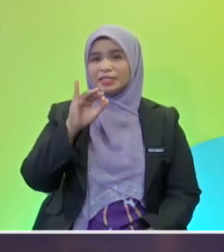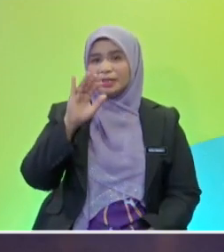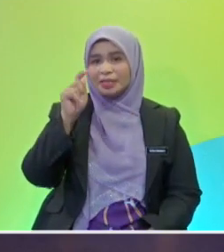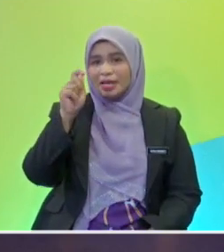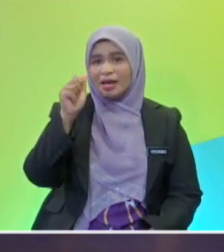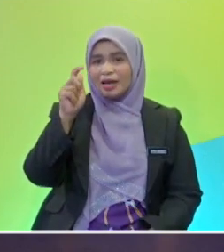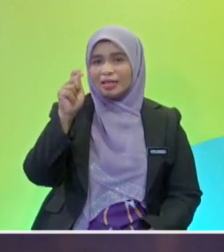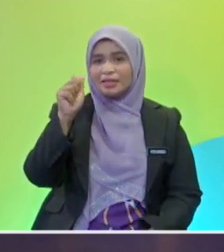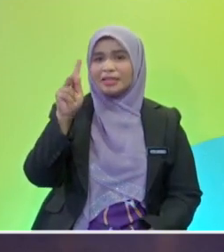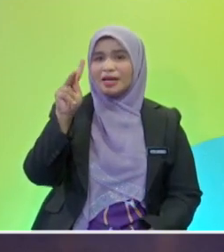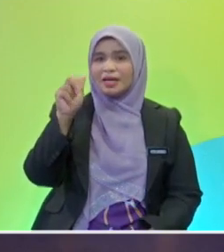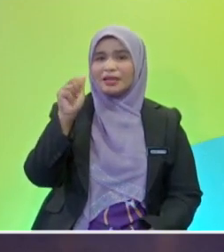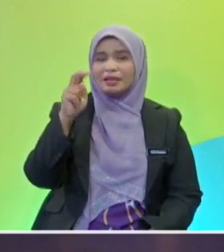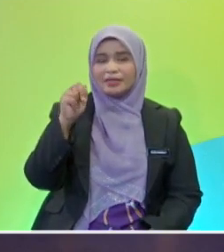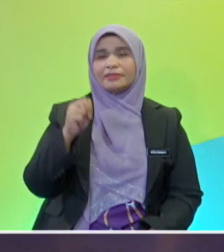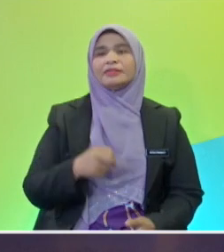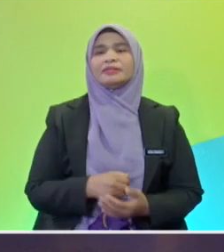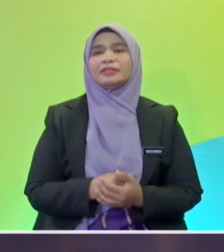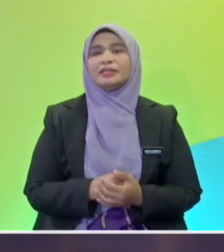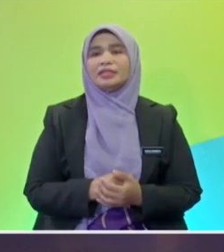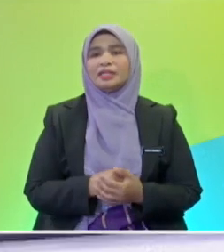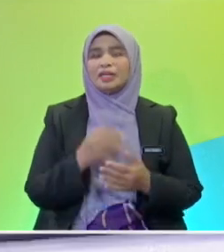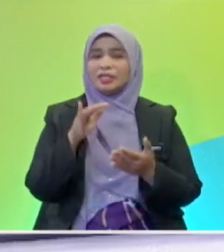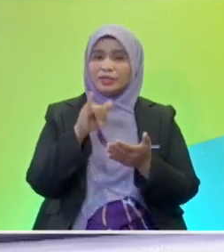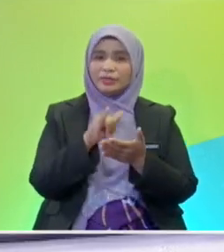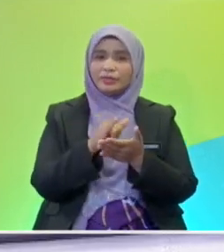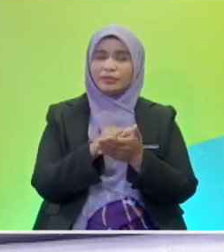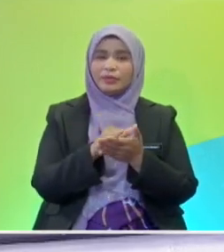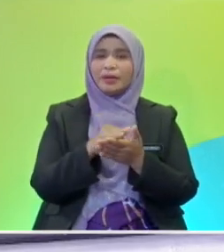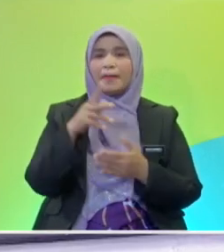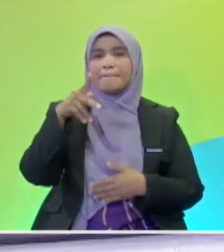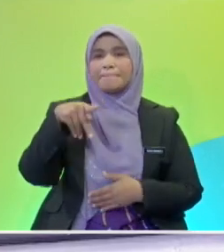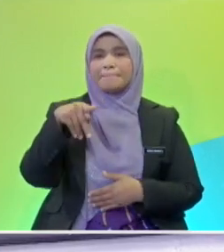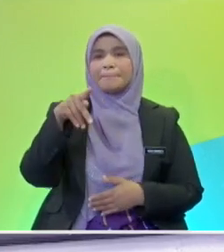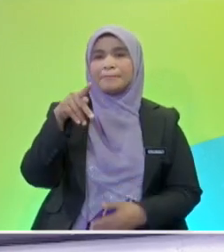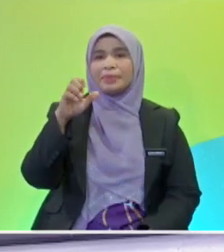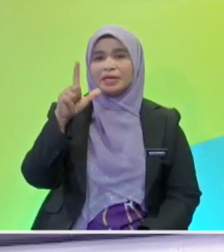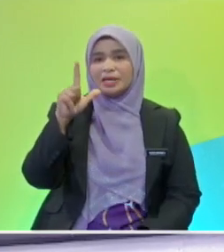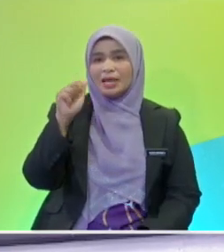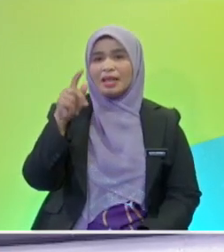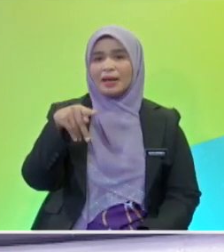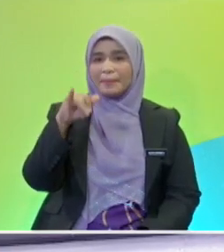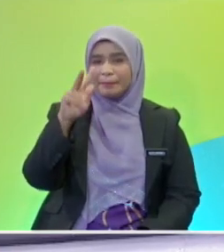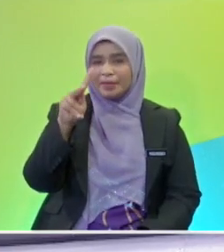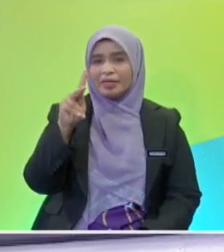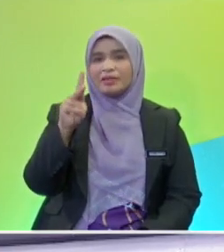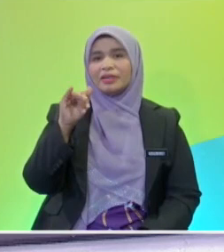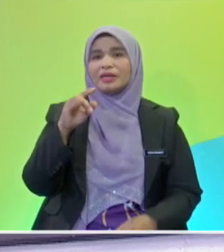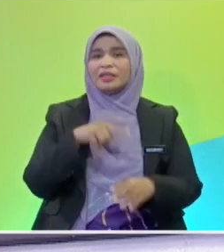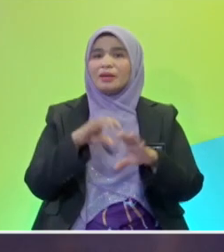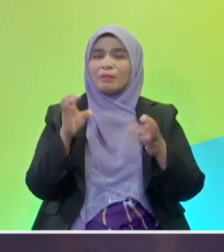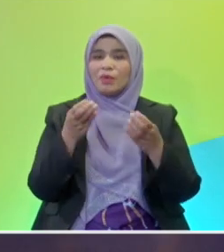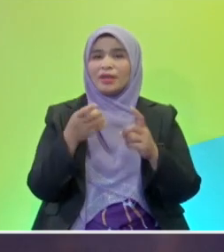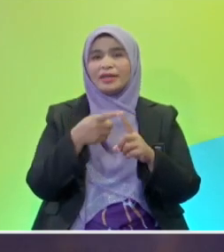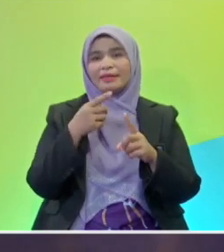kurang pasti l Cikgu ah okey tatakan fabrik tu sebenarnya ialah pelapik kain Eh pelapik yang dibuat daripada kain untuk lapik cawan o